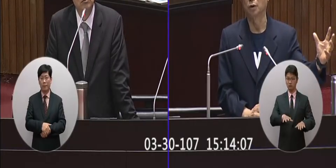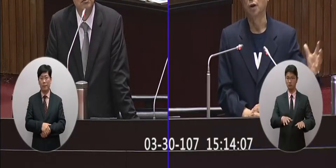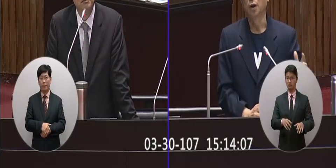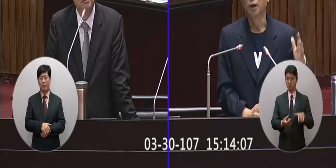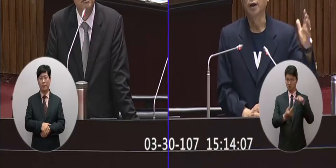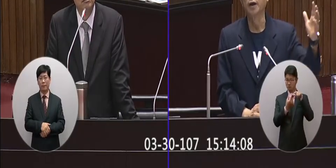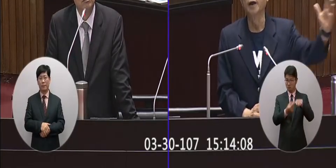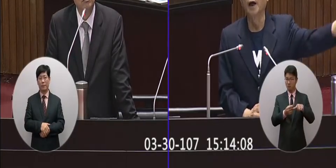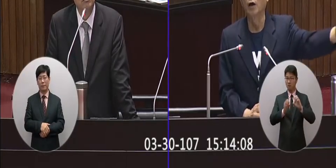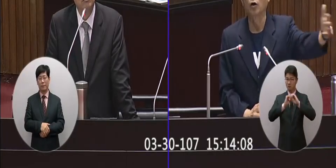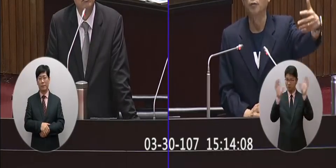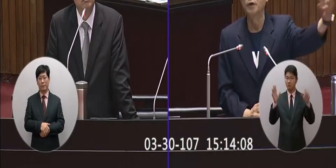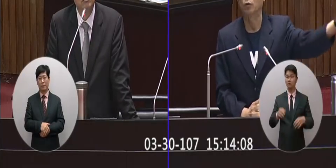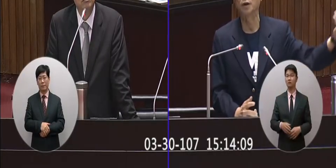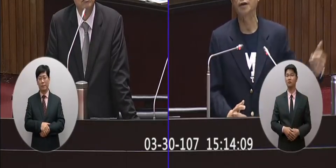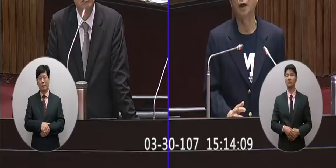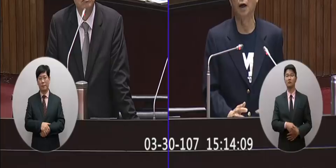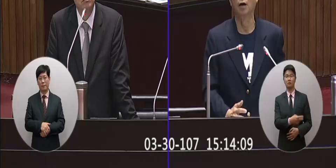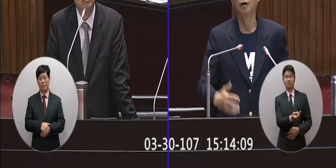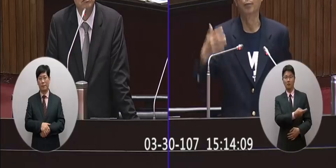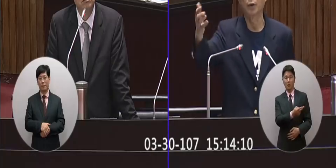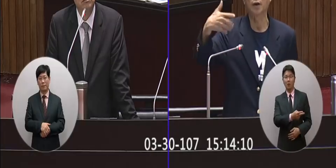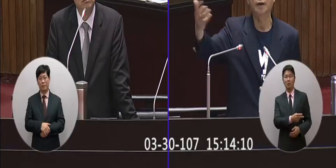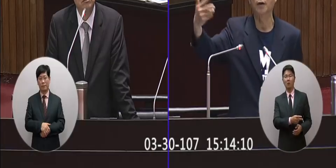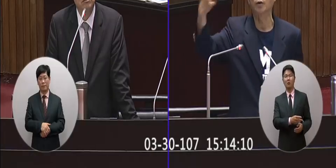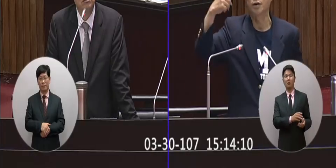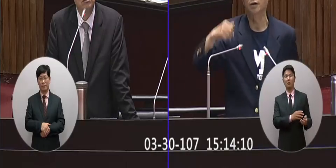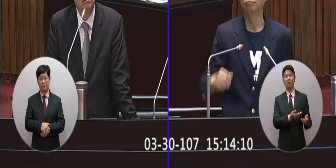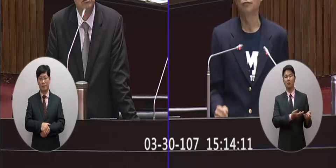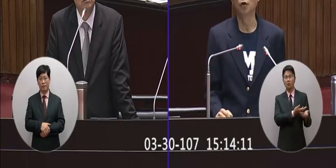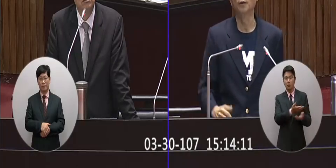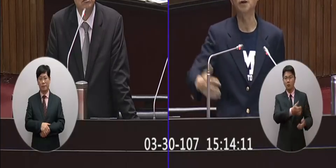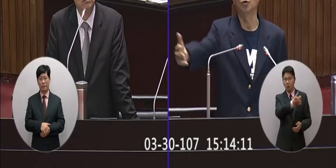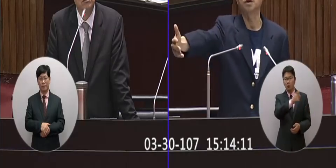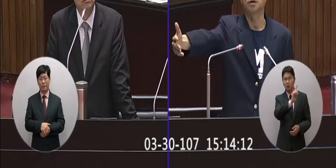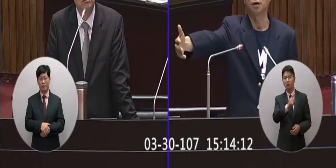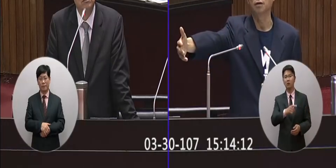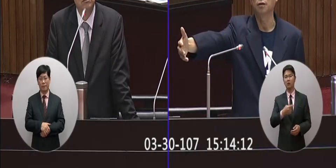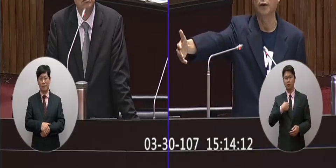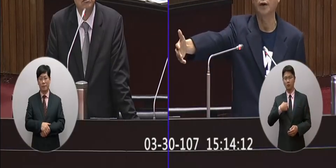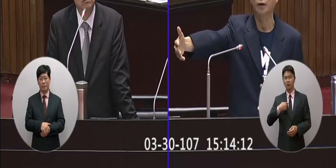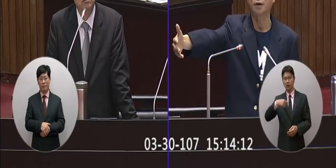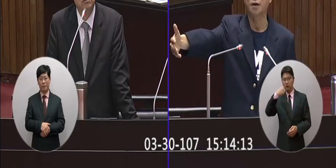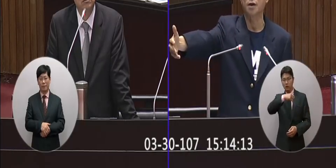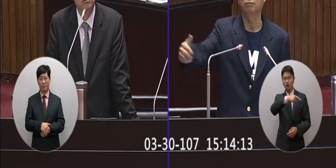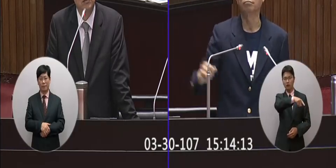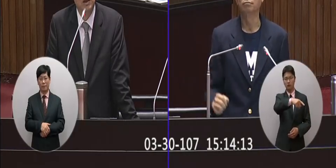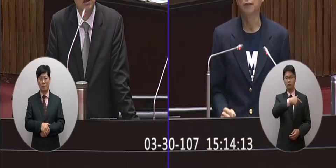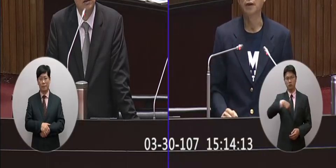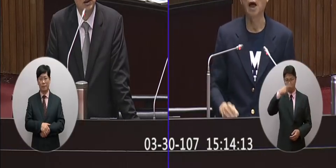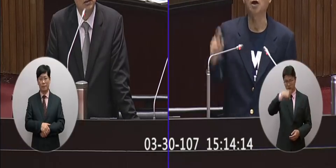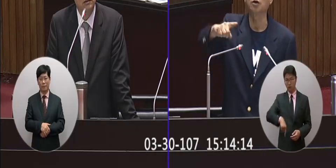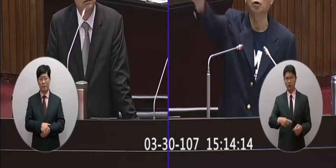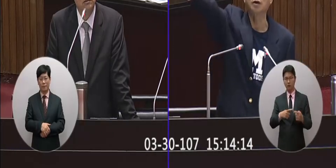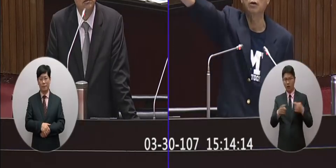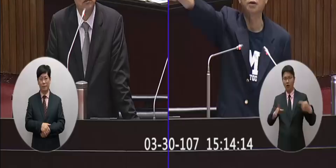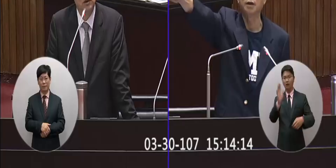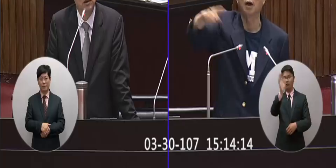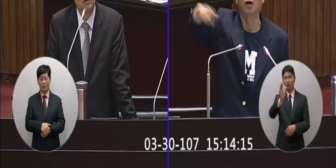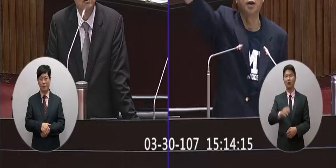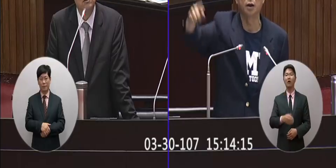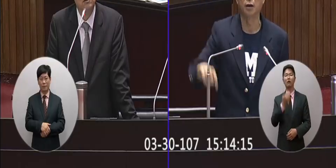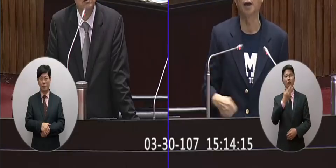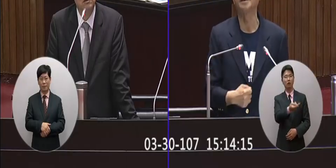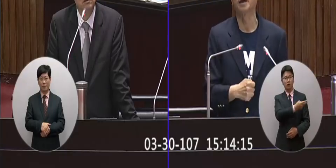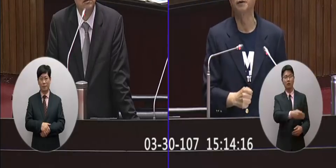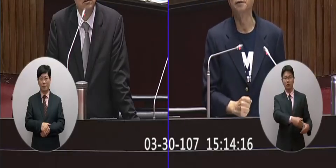呼吁说，你两岸的后没有关系了哈，不要跟台湾断交，我们还是维持跟梵蒂冈的建交。台湾跟中国大陆